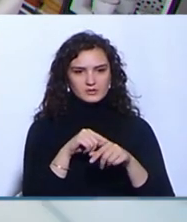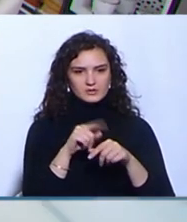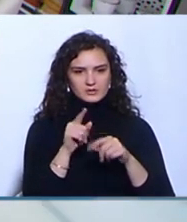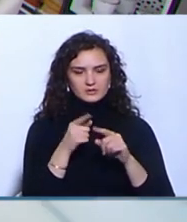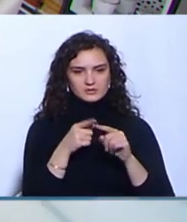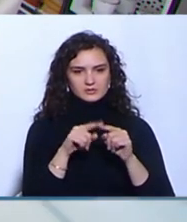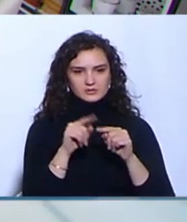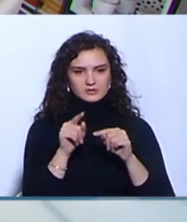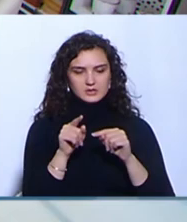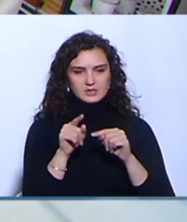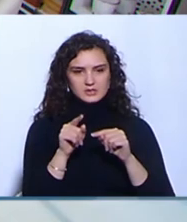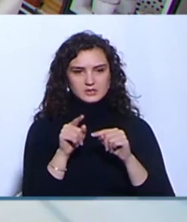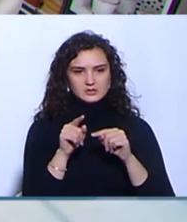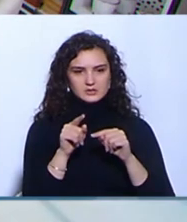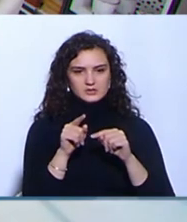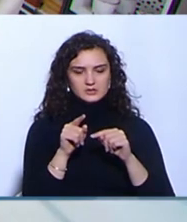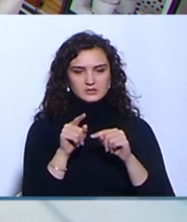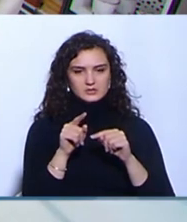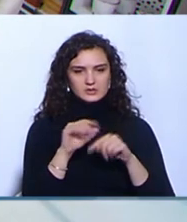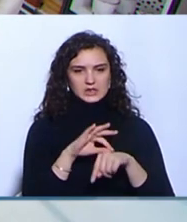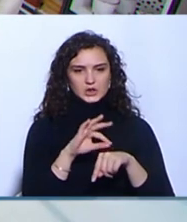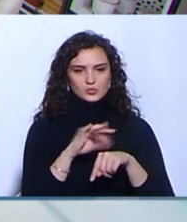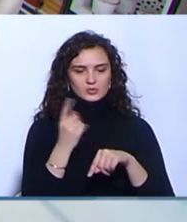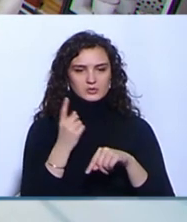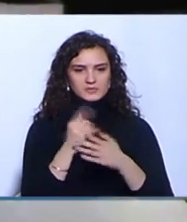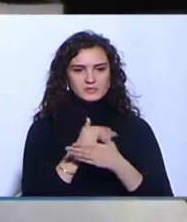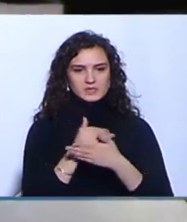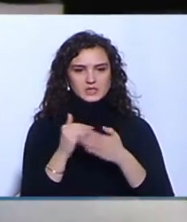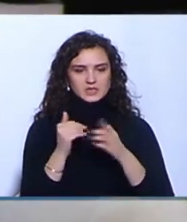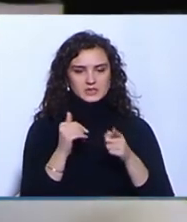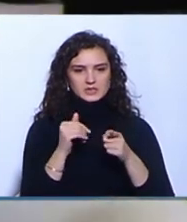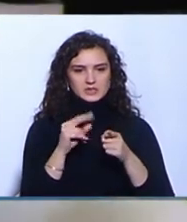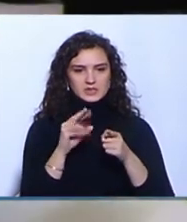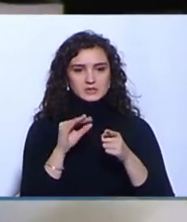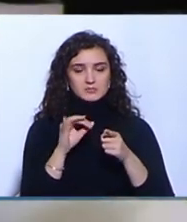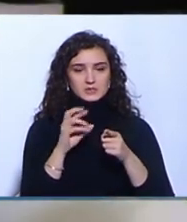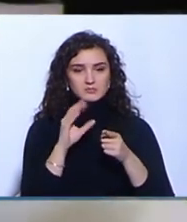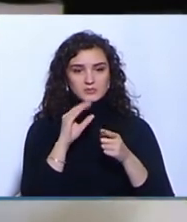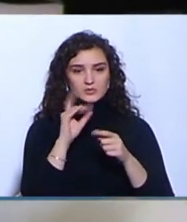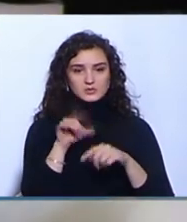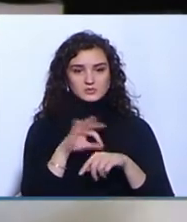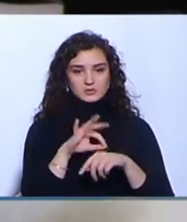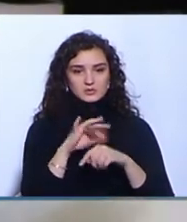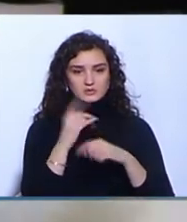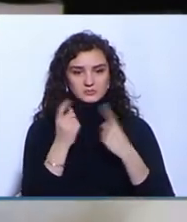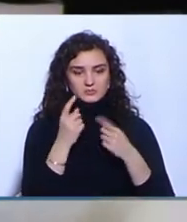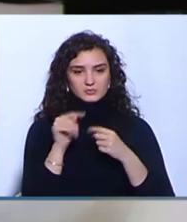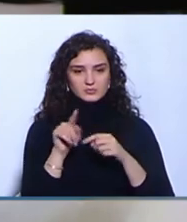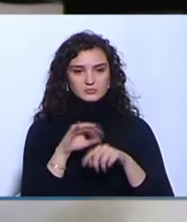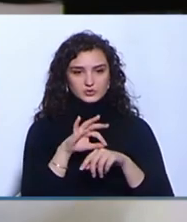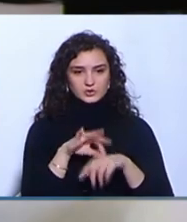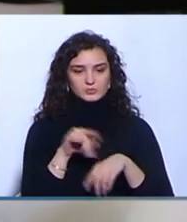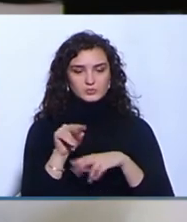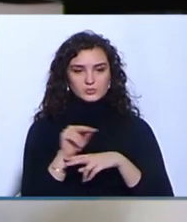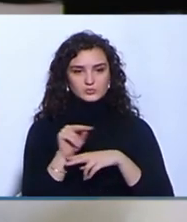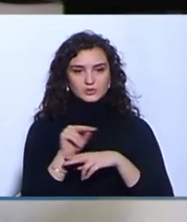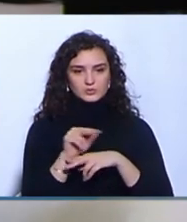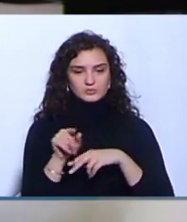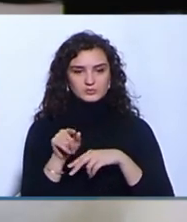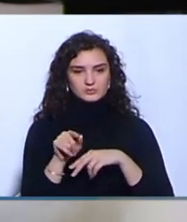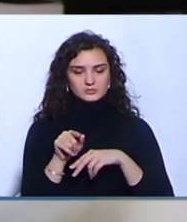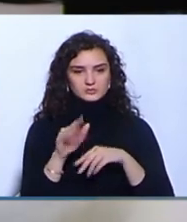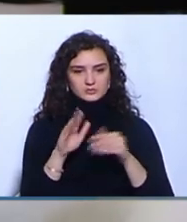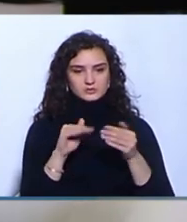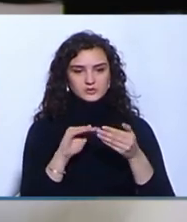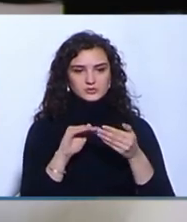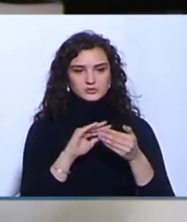არის ჩანაჭრების ნიშანი, ეს არის სუკლინიკური და პირველი სტადიის ლიმფედემა. და როცა პაციენტი ინფორმირებულია, რომ ჩაიტარა ეს კურნალობა,